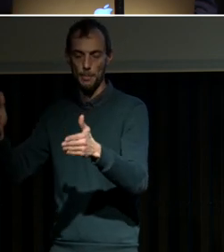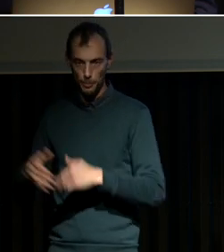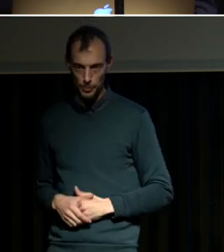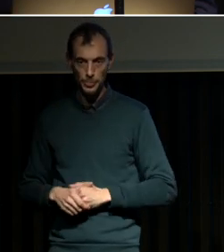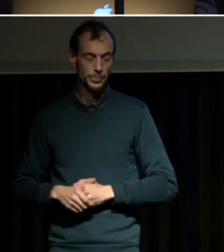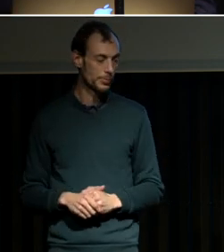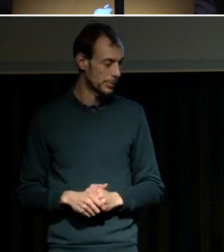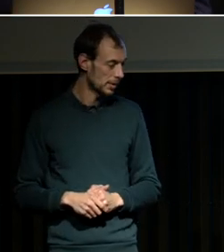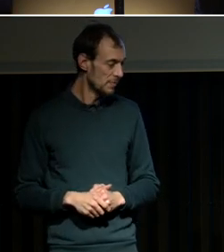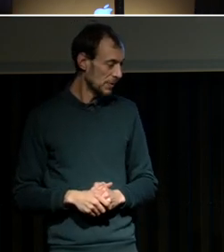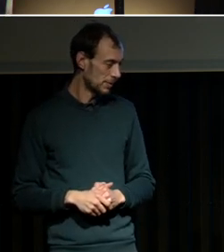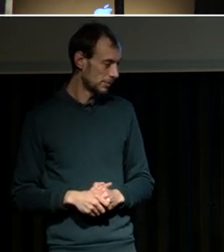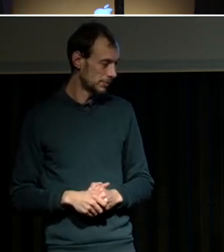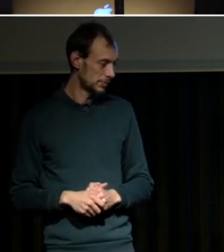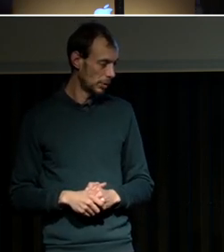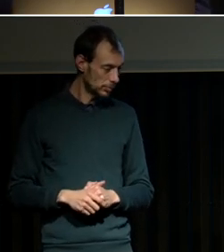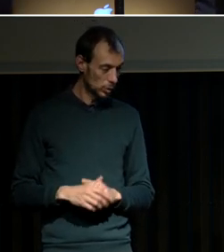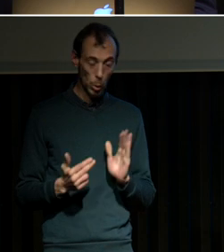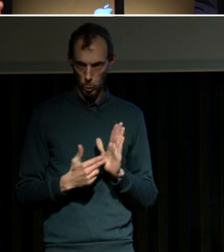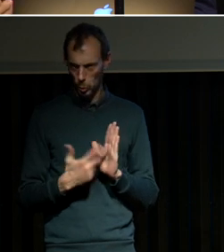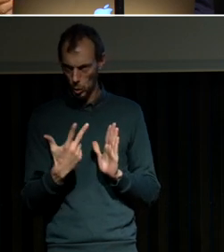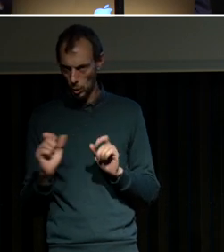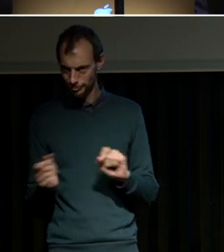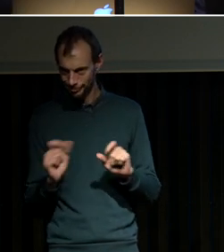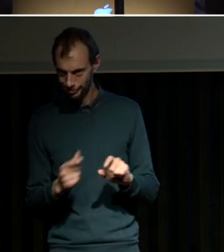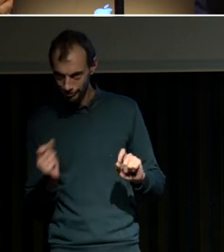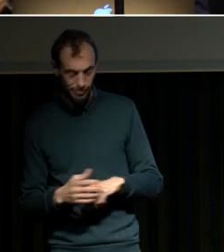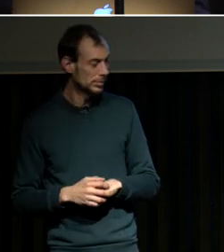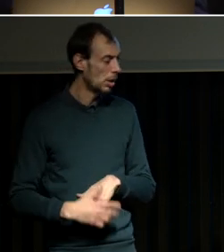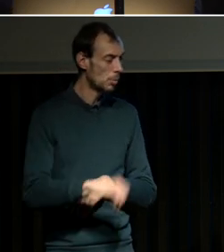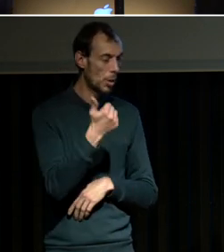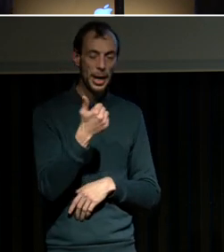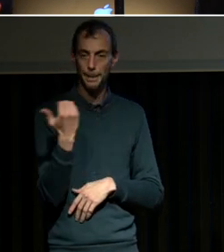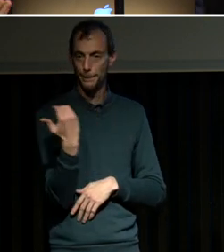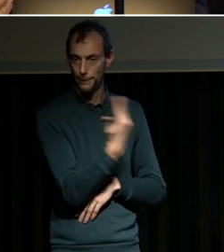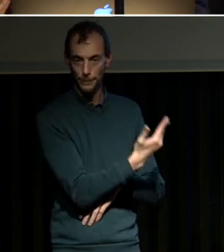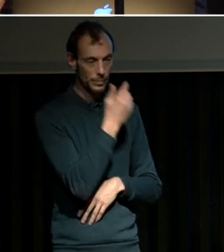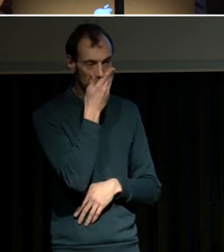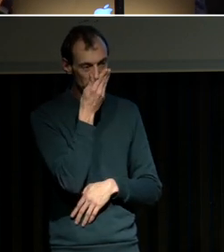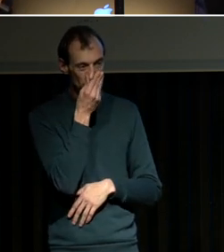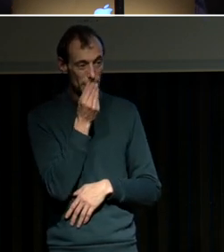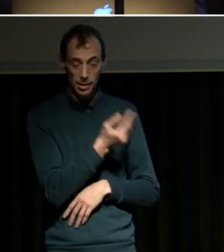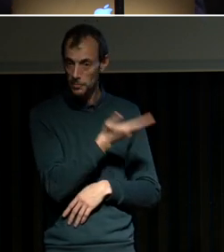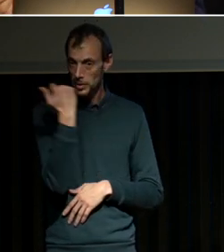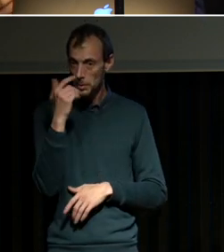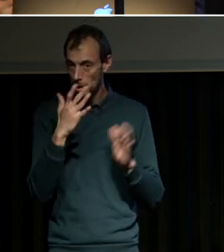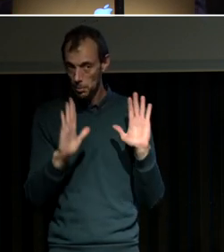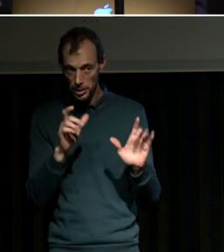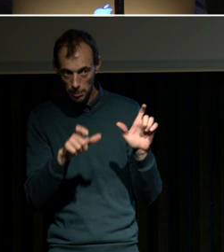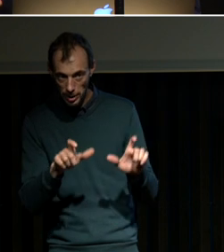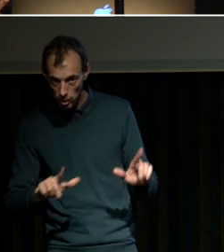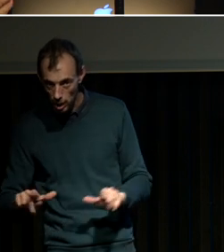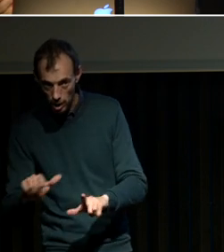Deux diapositives, encore trois diapositives. Une première diapositive, je ne sais pas si ces personnes sont dans la salle. Je voudrais